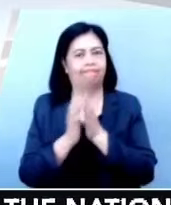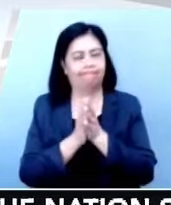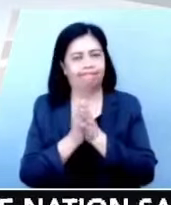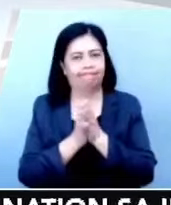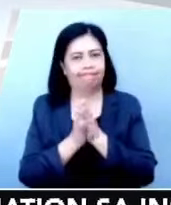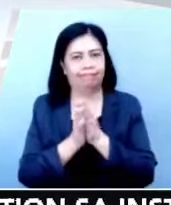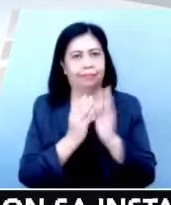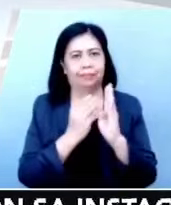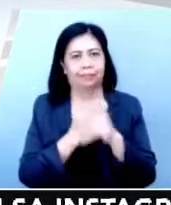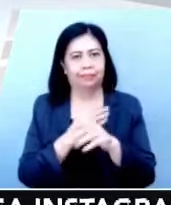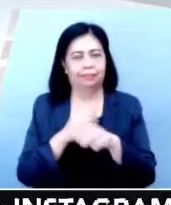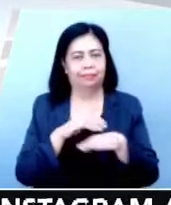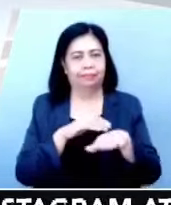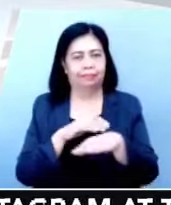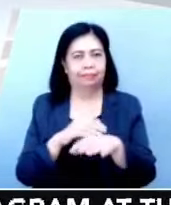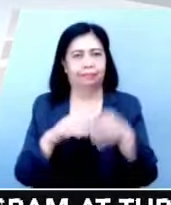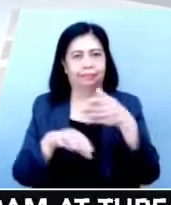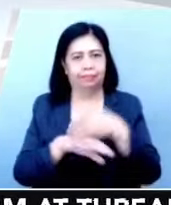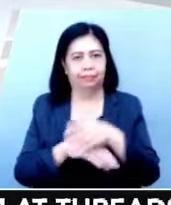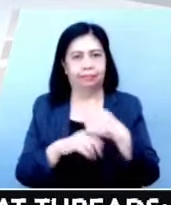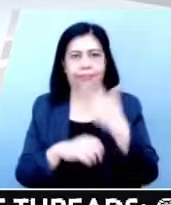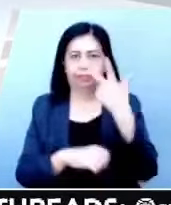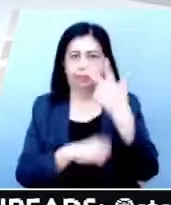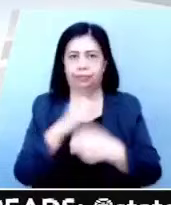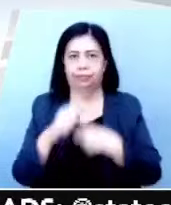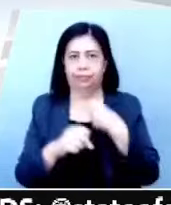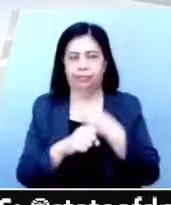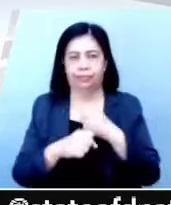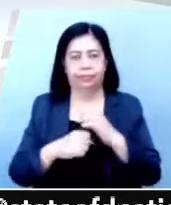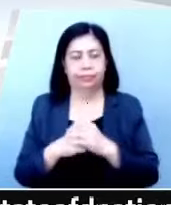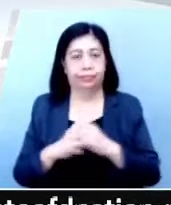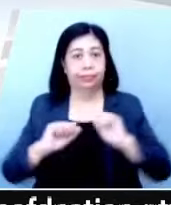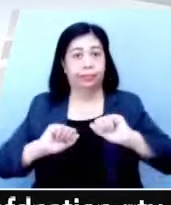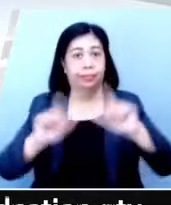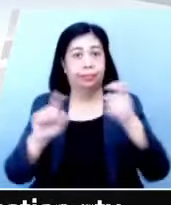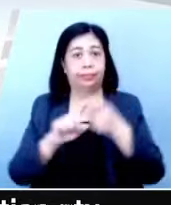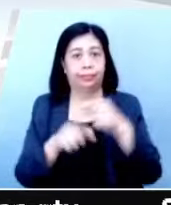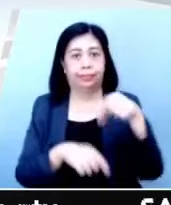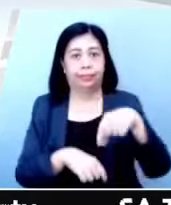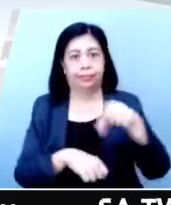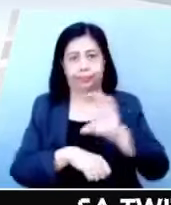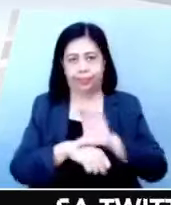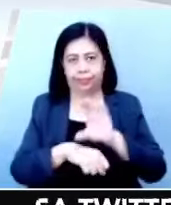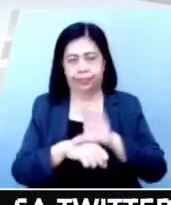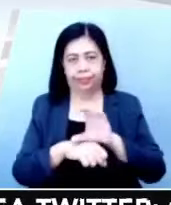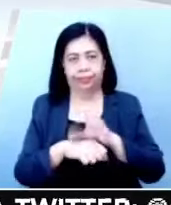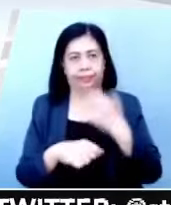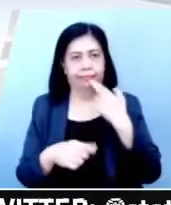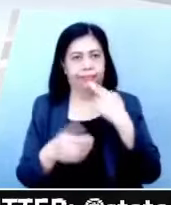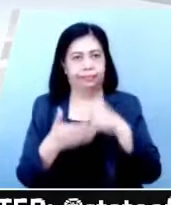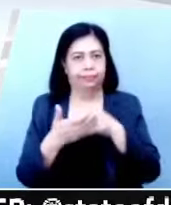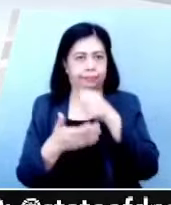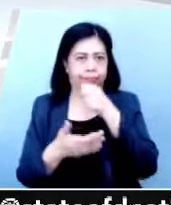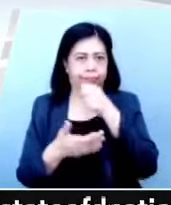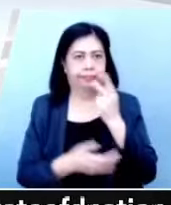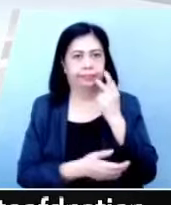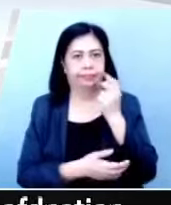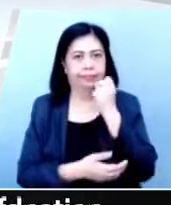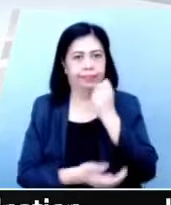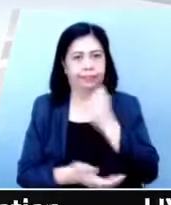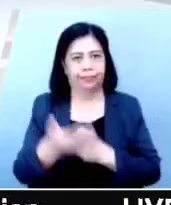prosesyon matapos ang 3 taon. Live mula sa Quiapo Church, may report si Katrina Son.